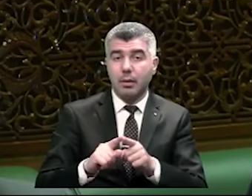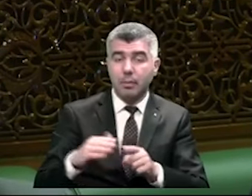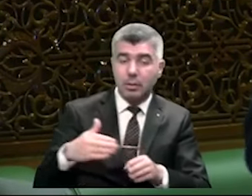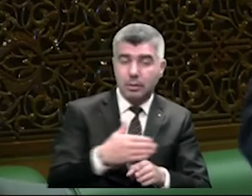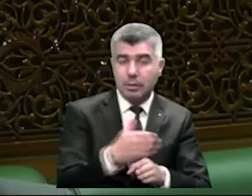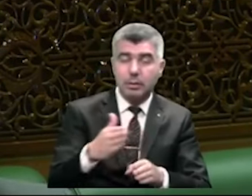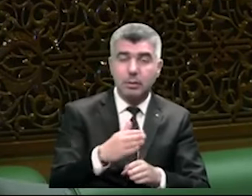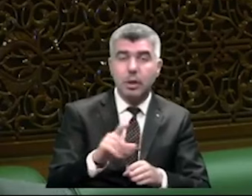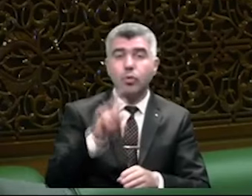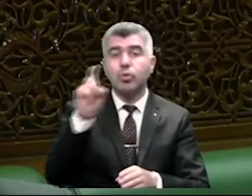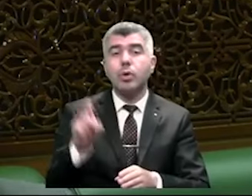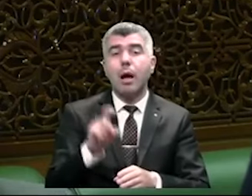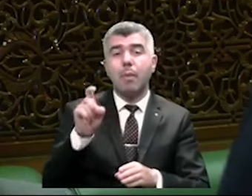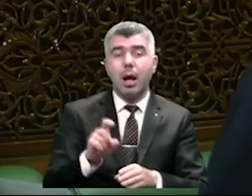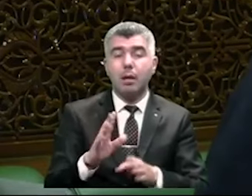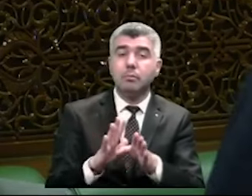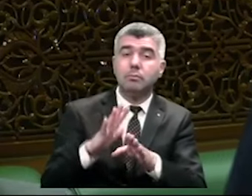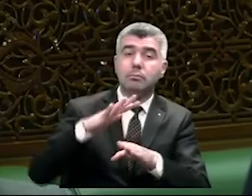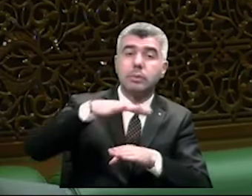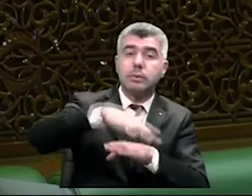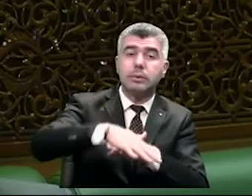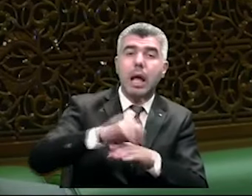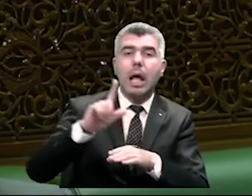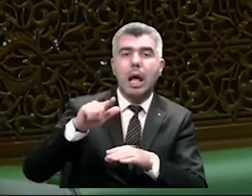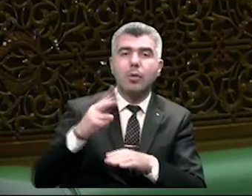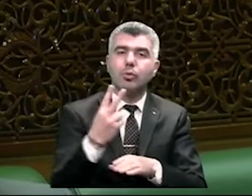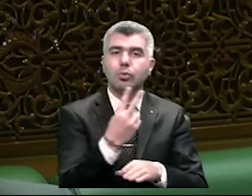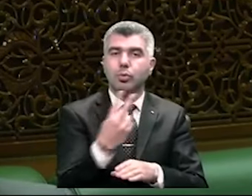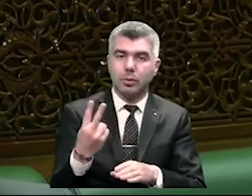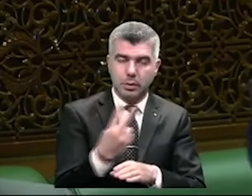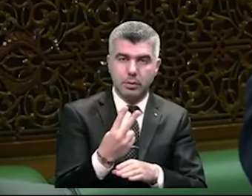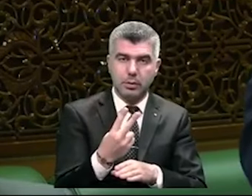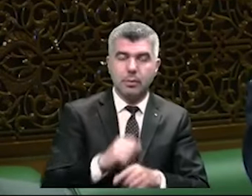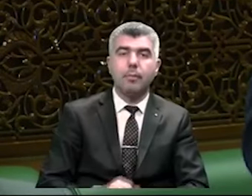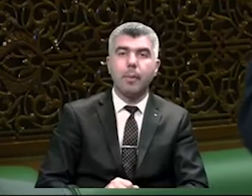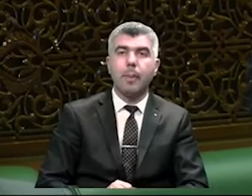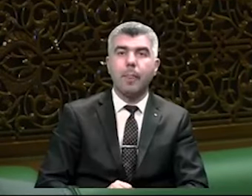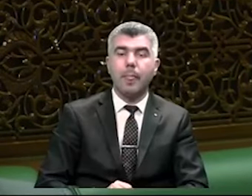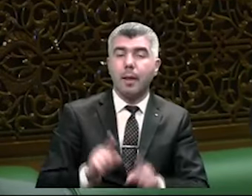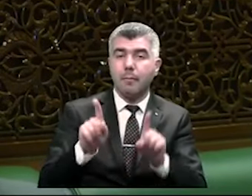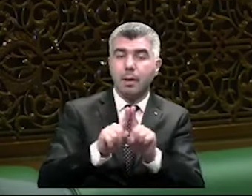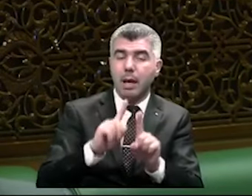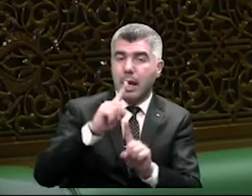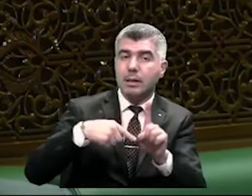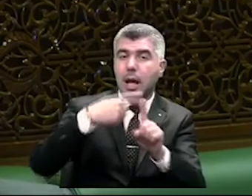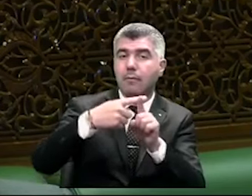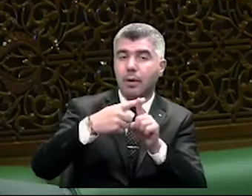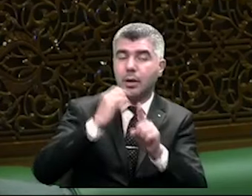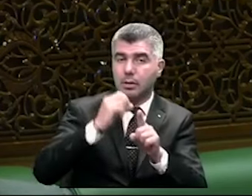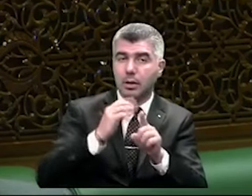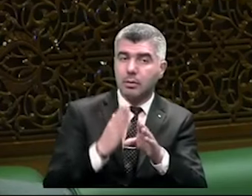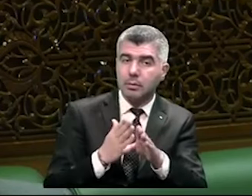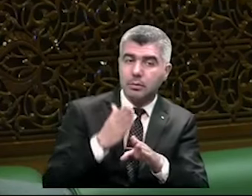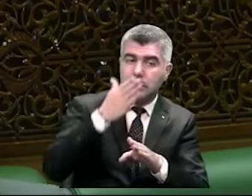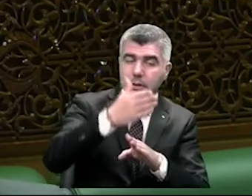ستركو مادي اللي هو سد من السدود الكبرى في الجهه الشرقيه وهذا المقطع باضافه لانه غادي يوصلنا